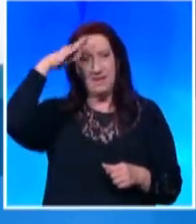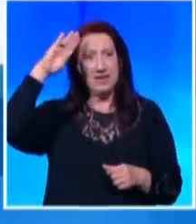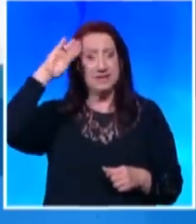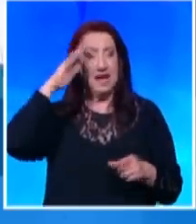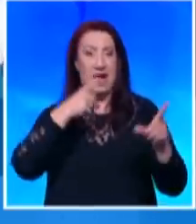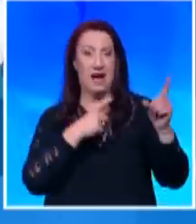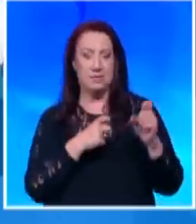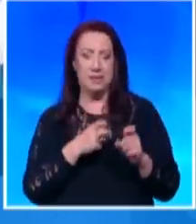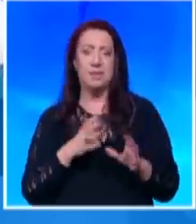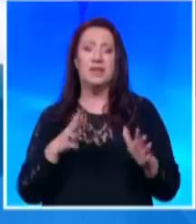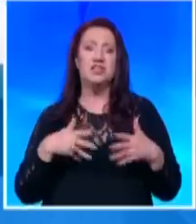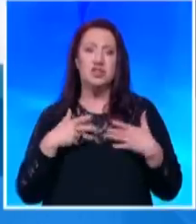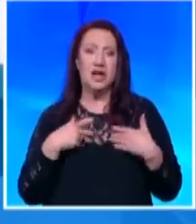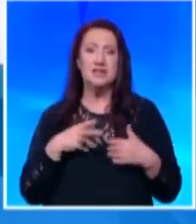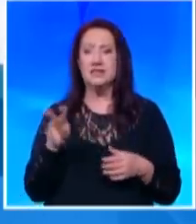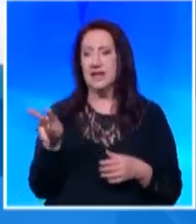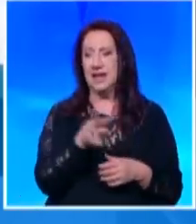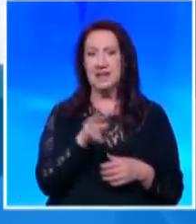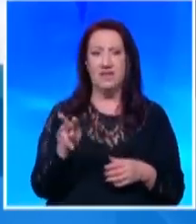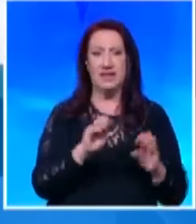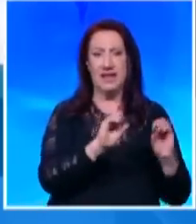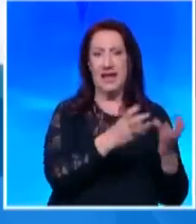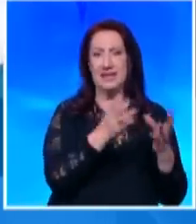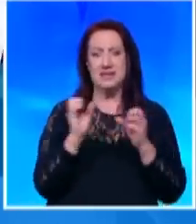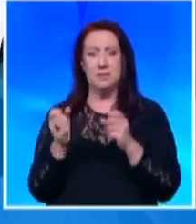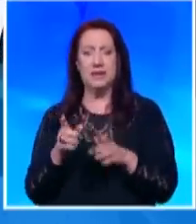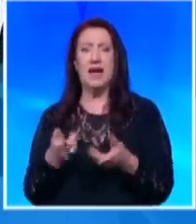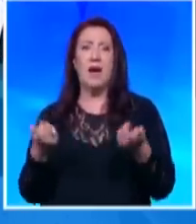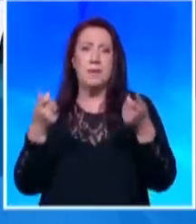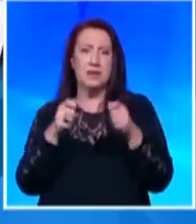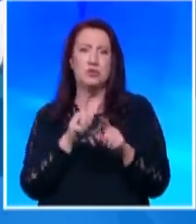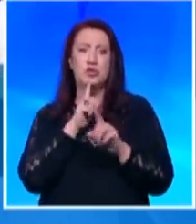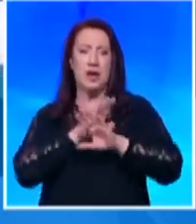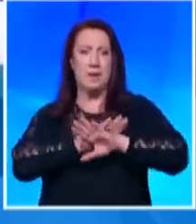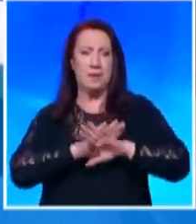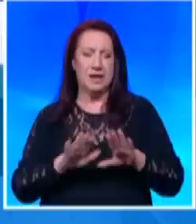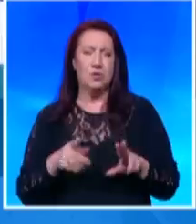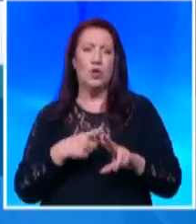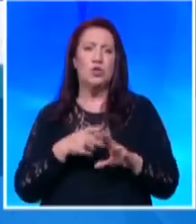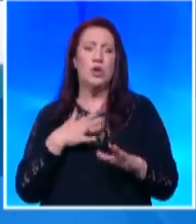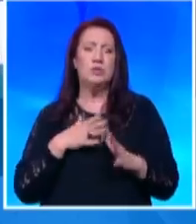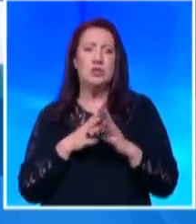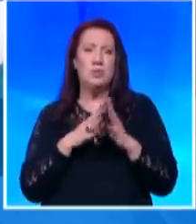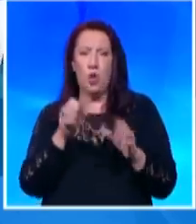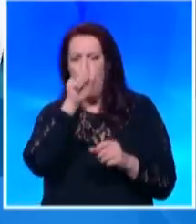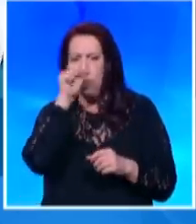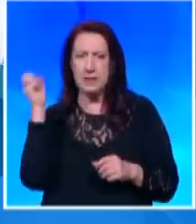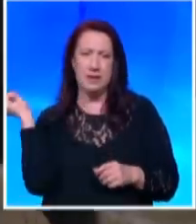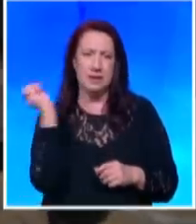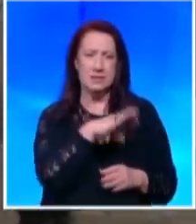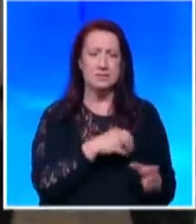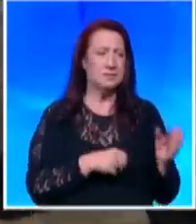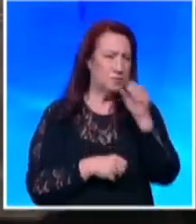събития приключиха мирно, без блъсъци, но не липсваха множество обиди между двете групи.